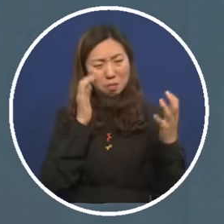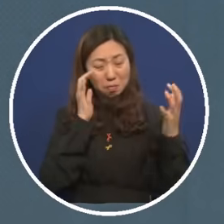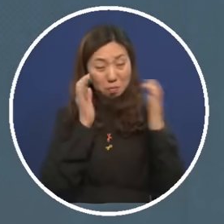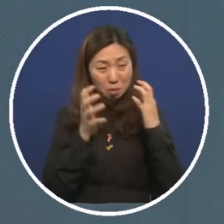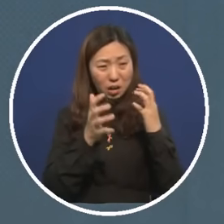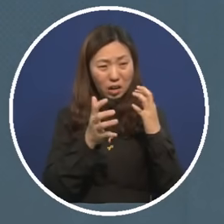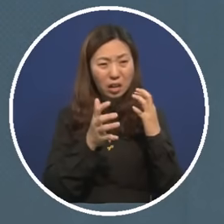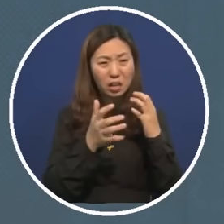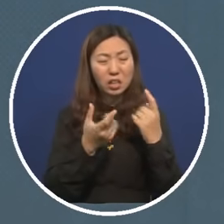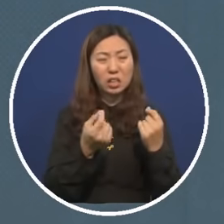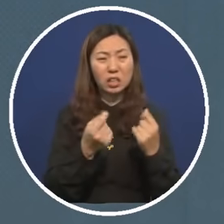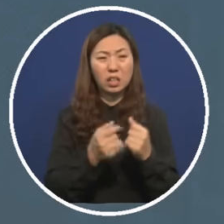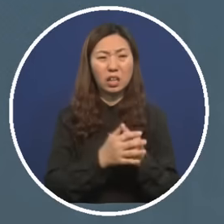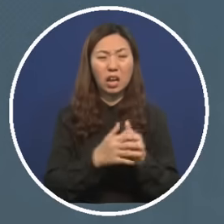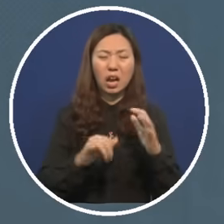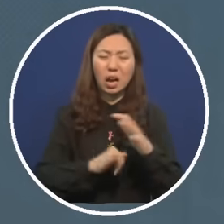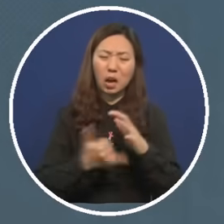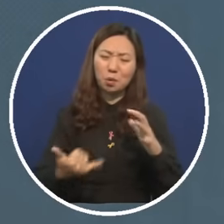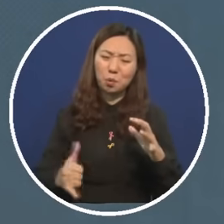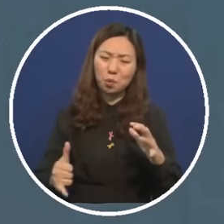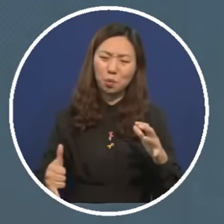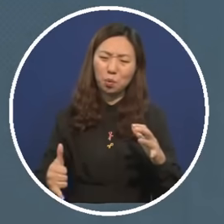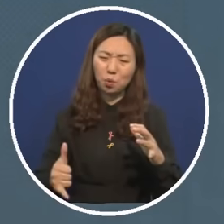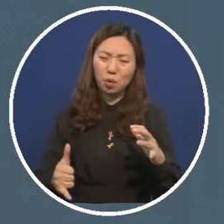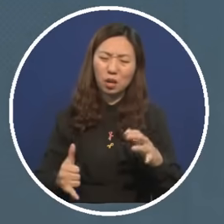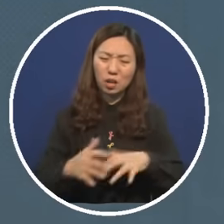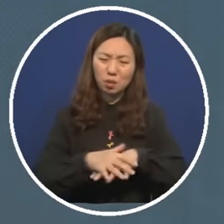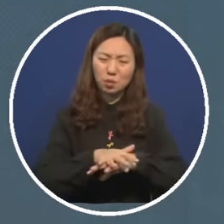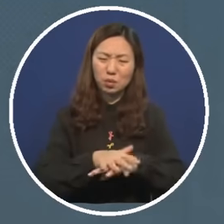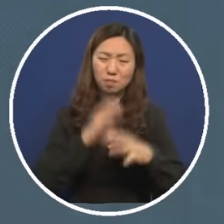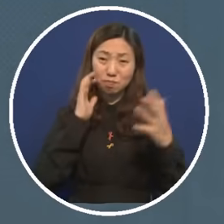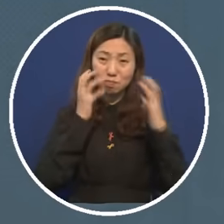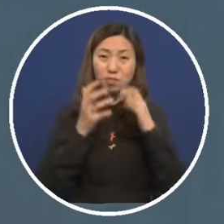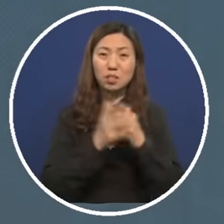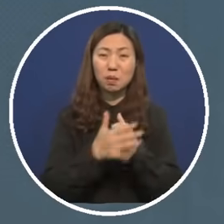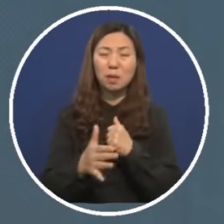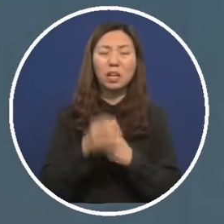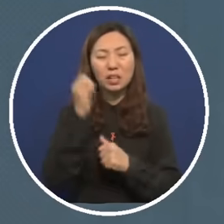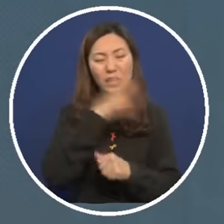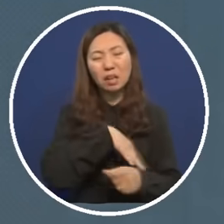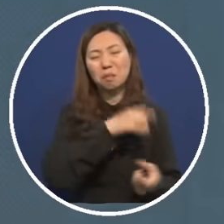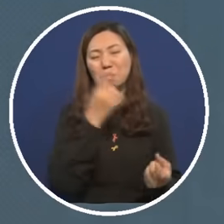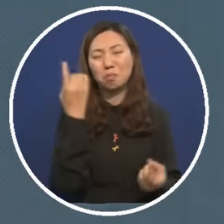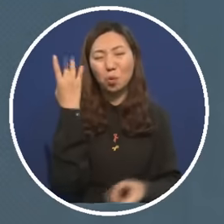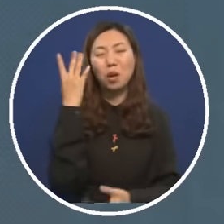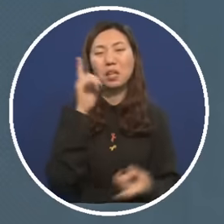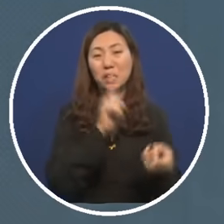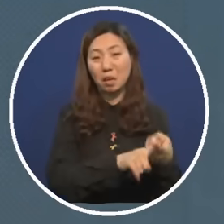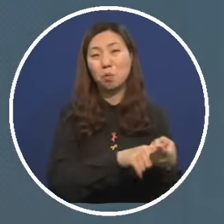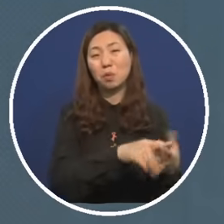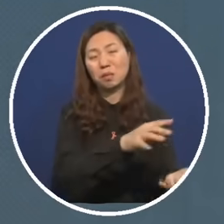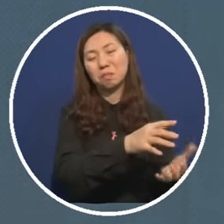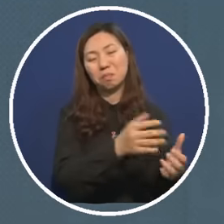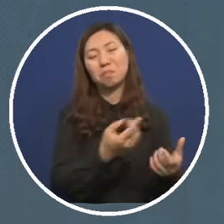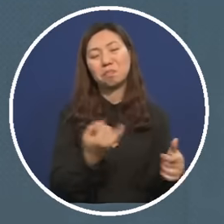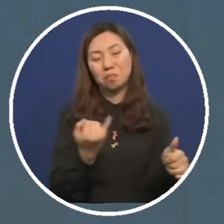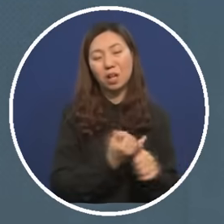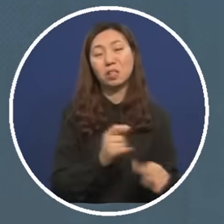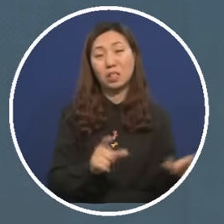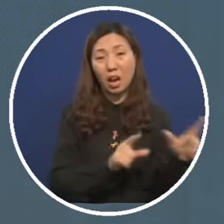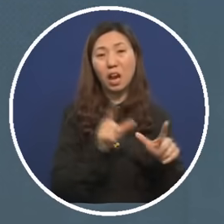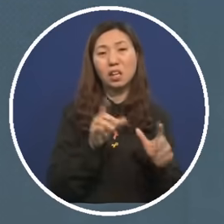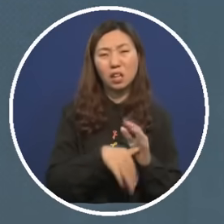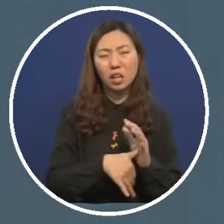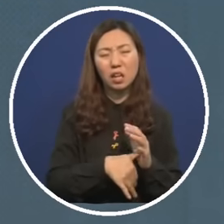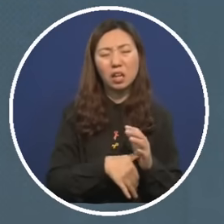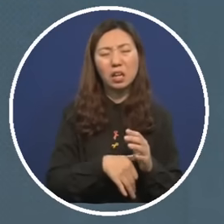문제가 아니야. 가족 관계가 복잡해지니까 그러니까 막 데리고 사는 게 낫겠다. 그냥 그대로 사는 게 낫겠다. 이럴 때